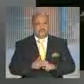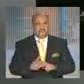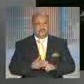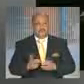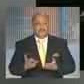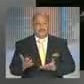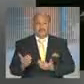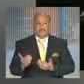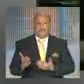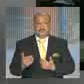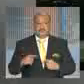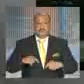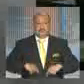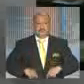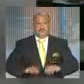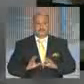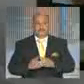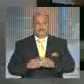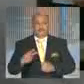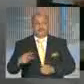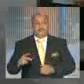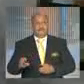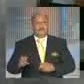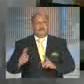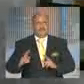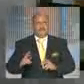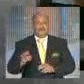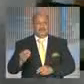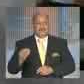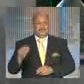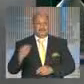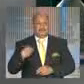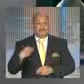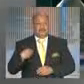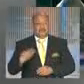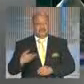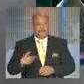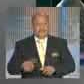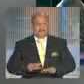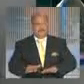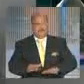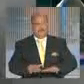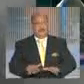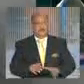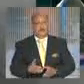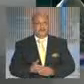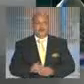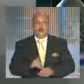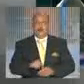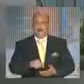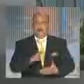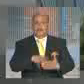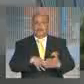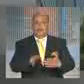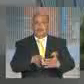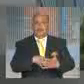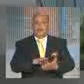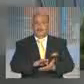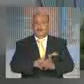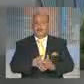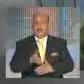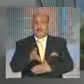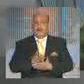إحداث كلية الطب تحركات جدية من الحكومة، فإنها تسعى من دورها في البحث عن سبل أخرى لدعم المشروع. أردت